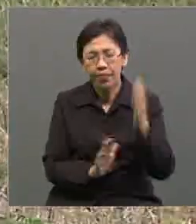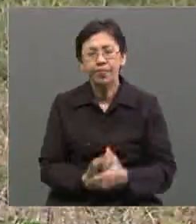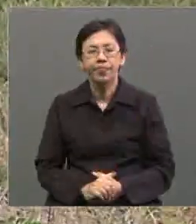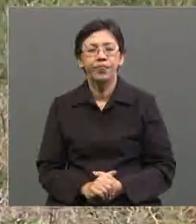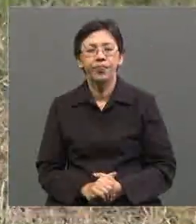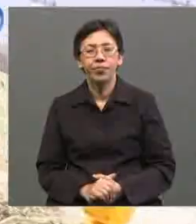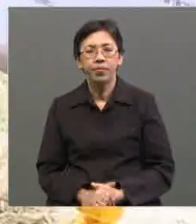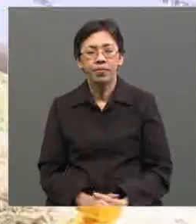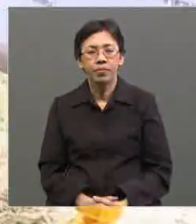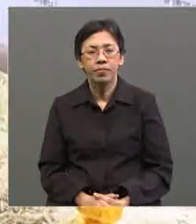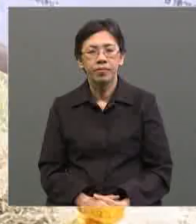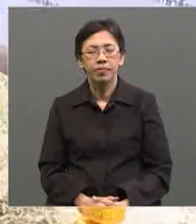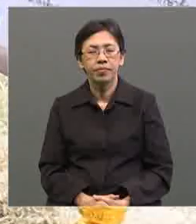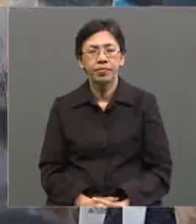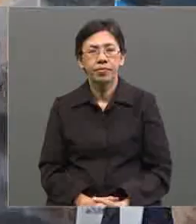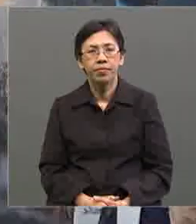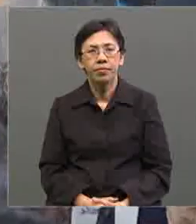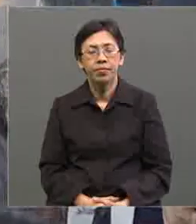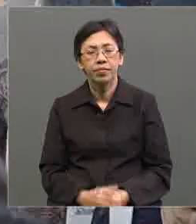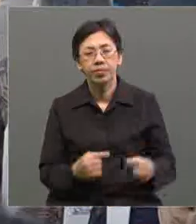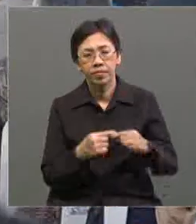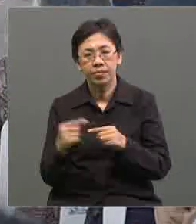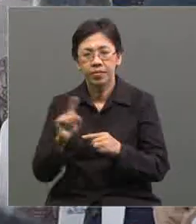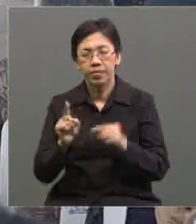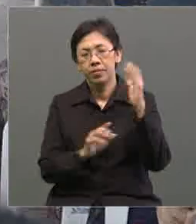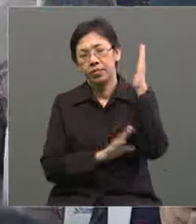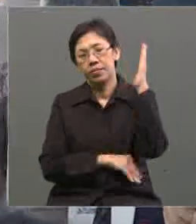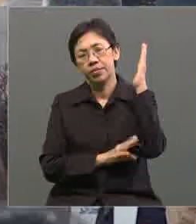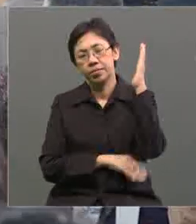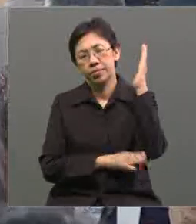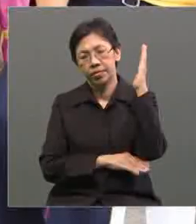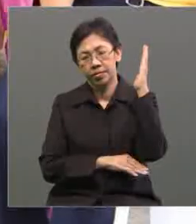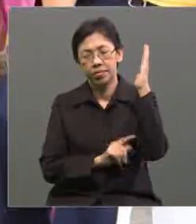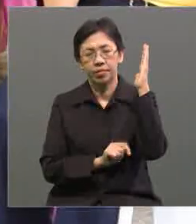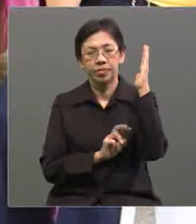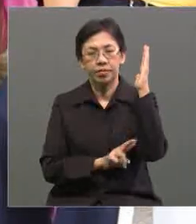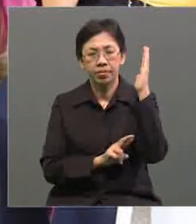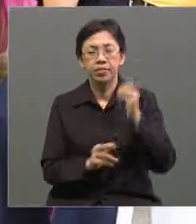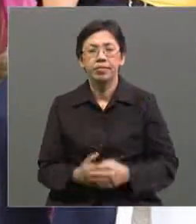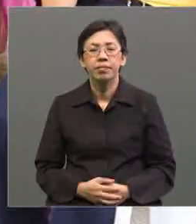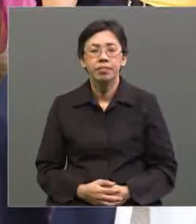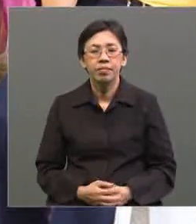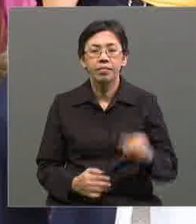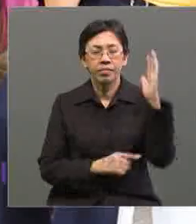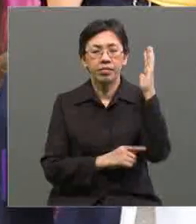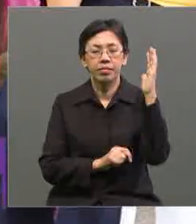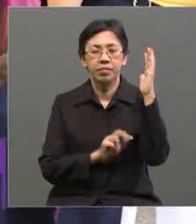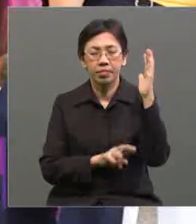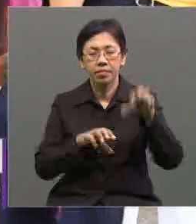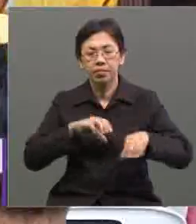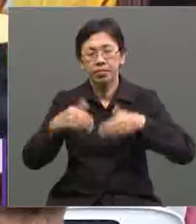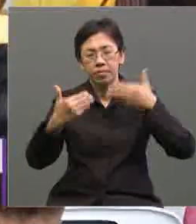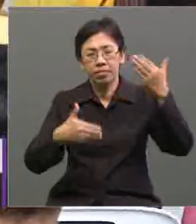ใช่นะคะไปดูที่ภาคใต้กันบ้าง ที ่จังหวัดตรัง ที่ตรังเนี่ยเขาก็มีจัดงานวันดินโลกเ